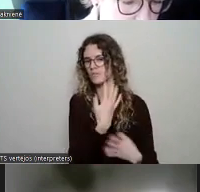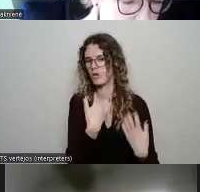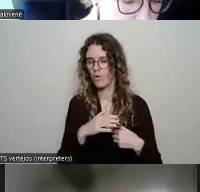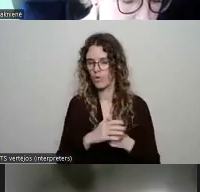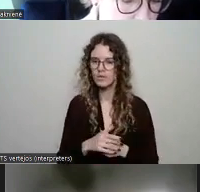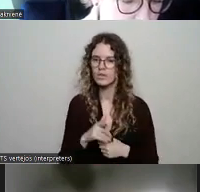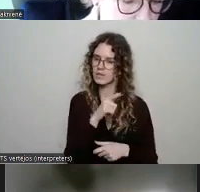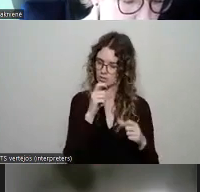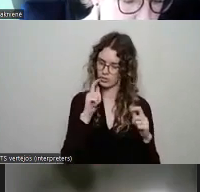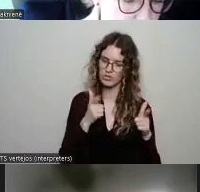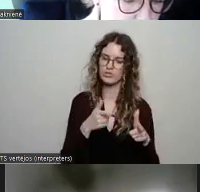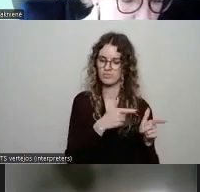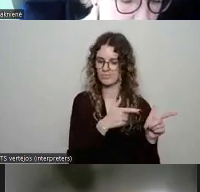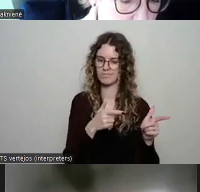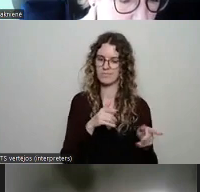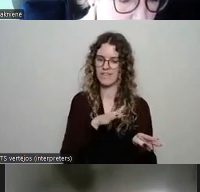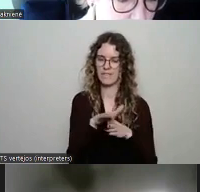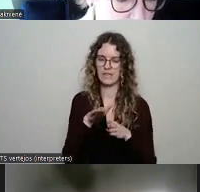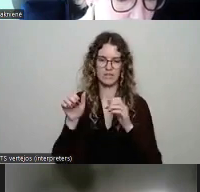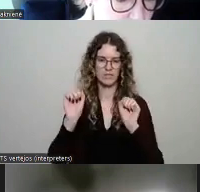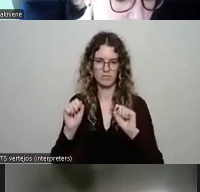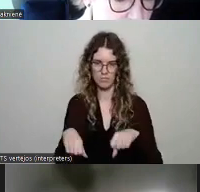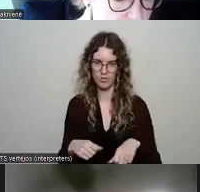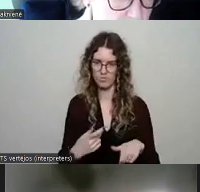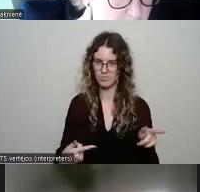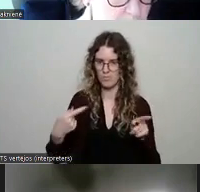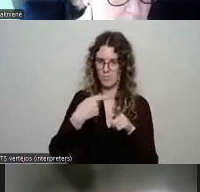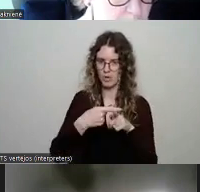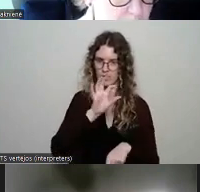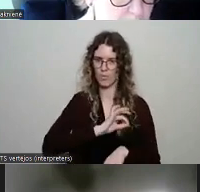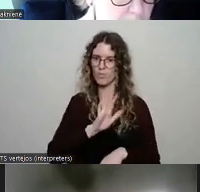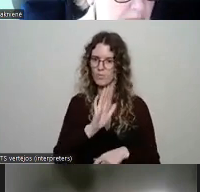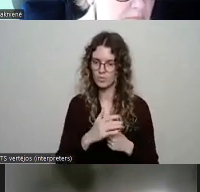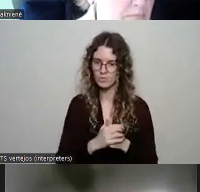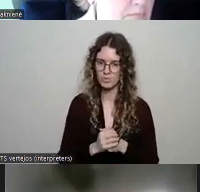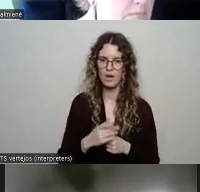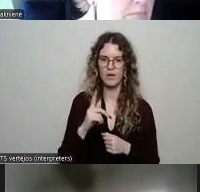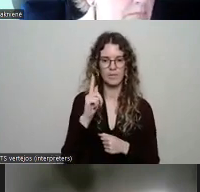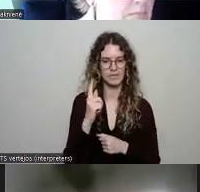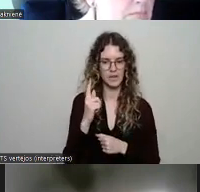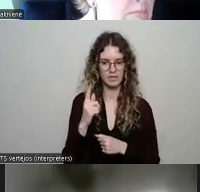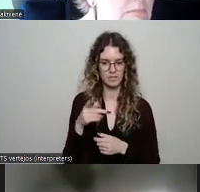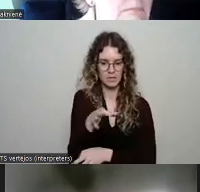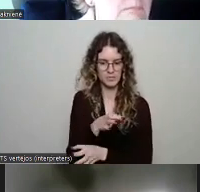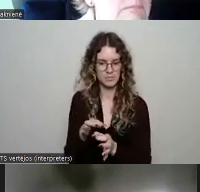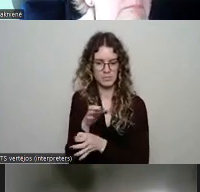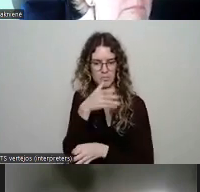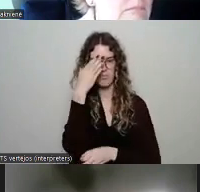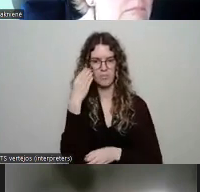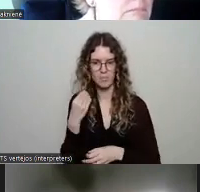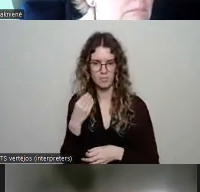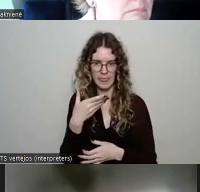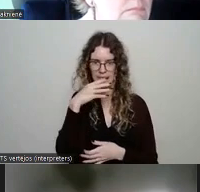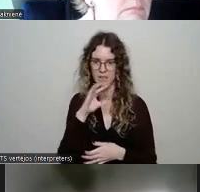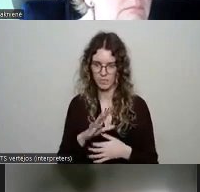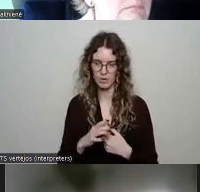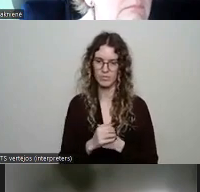ir tai bus nemaža pridėtinė vertė. Bet mes nespėjome tarti vieną dalyką, kuris man atrodo svarbus. Kadangi Lietuvoje